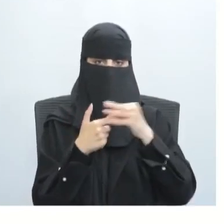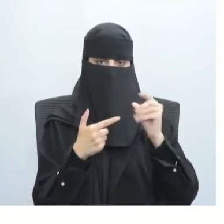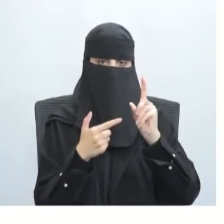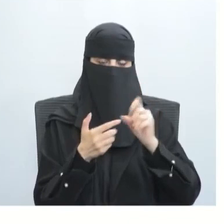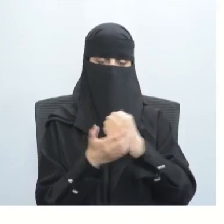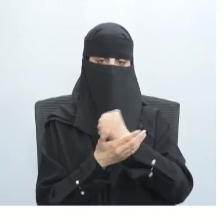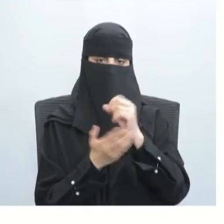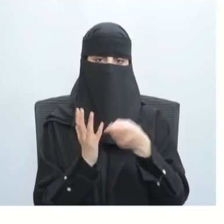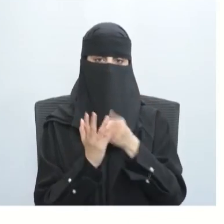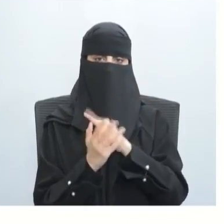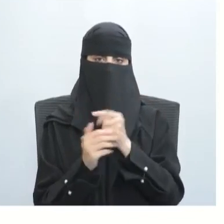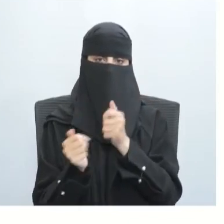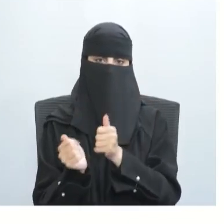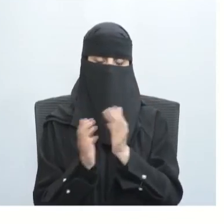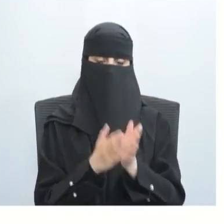المخطط الزمني